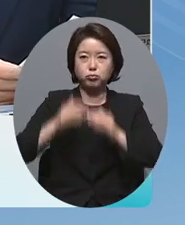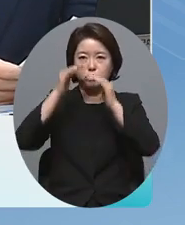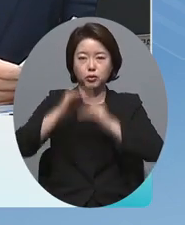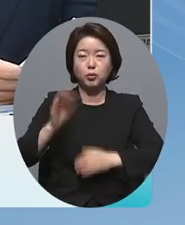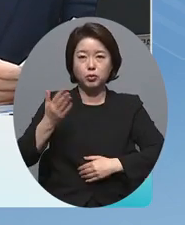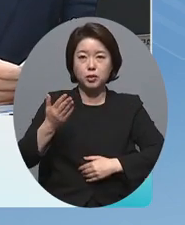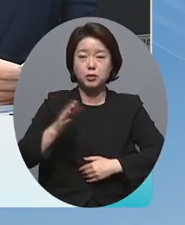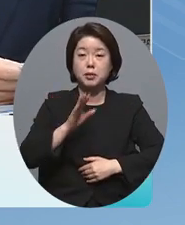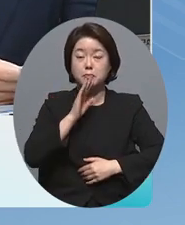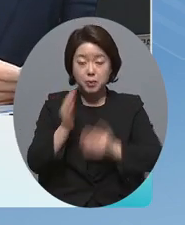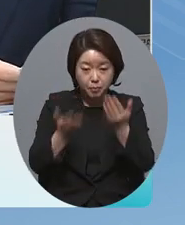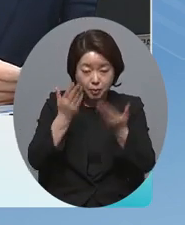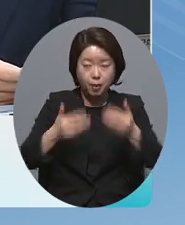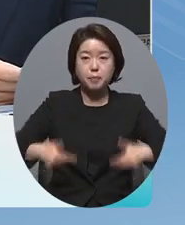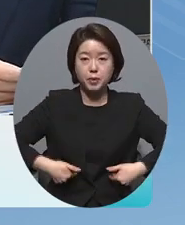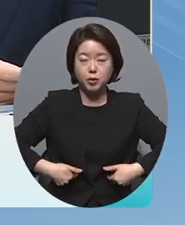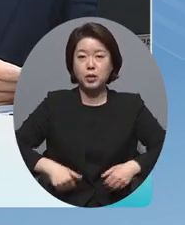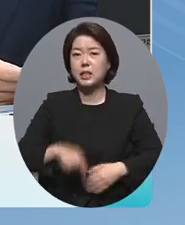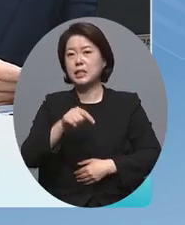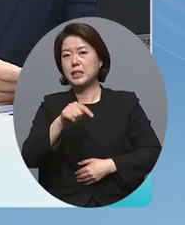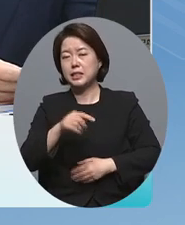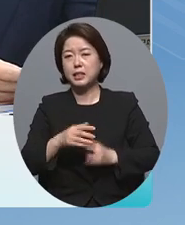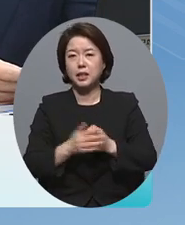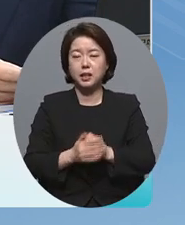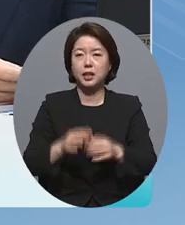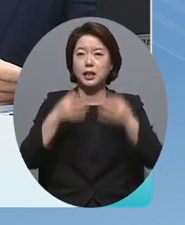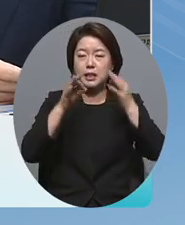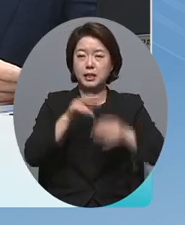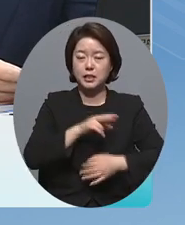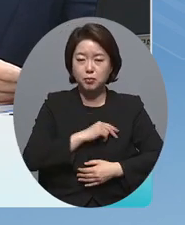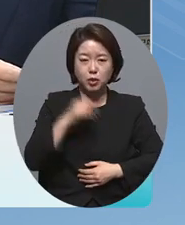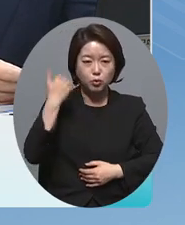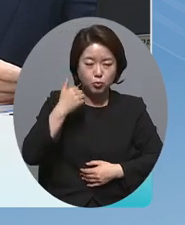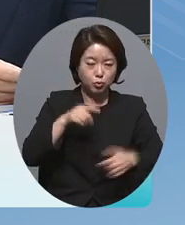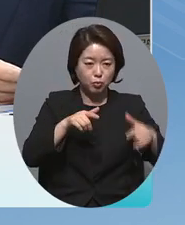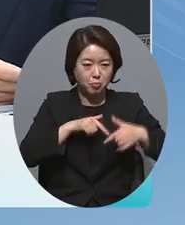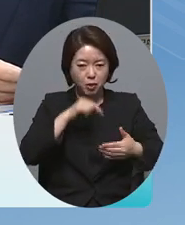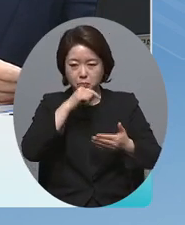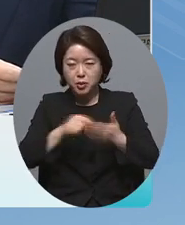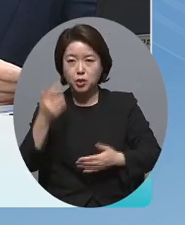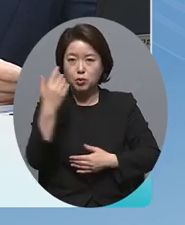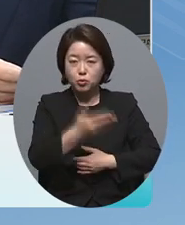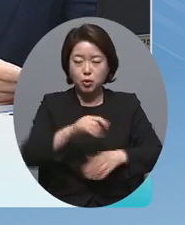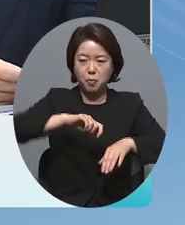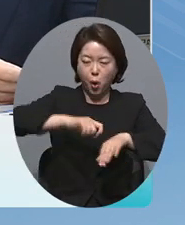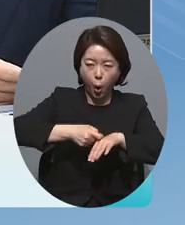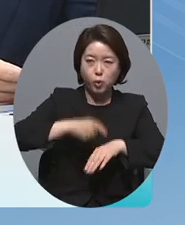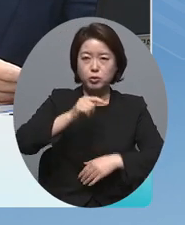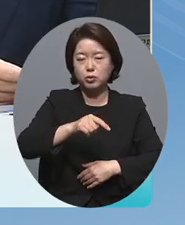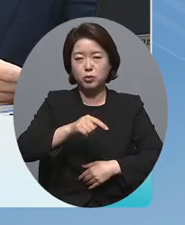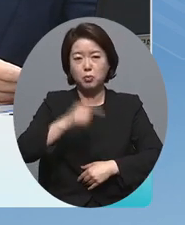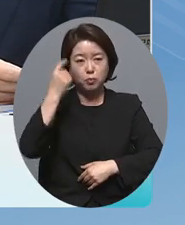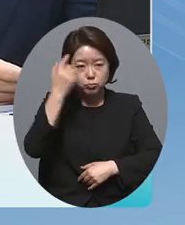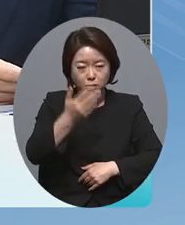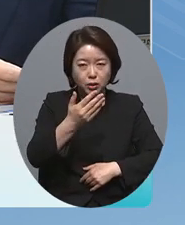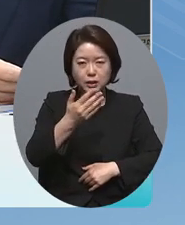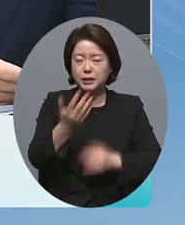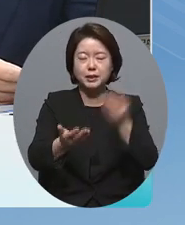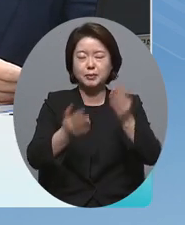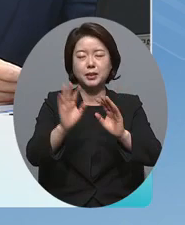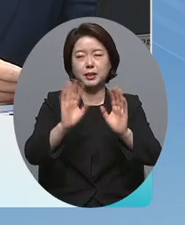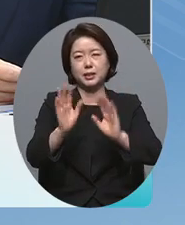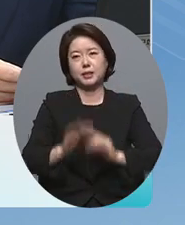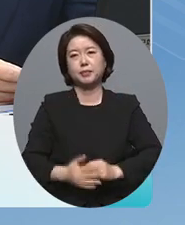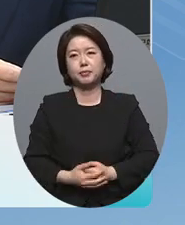거라고 보고요. 네. 현 단계에서 뭐 김 의원이 누구의 명예를 훼손하기 위해서 고의적으로 하는지 뭐 이런 부분을 판단할 문제는 아니라고